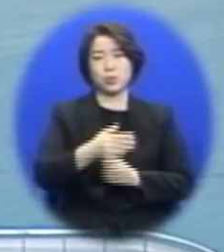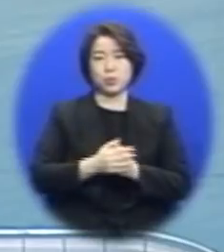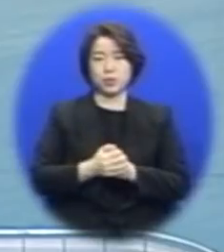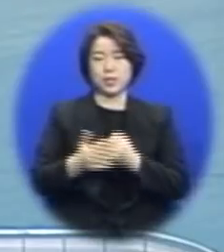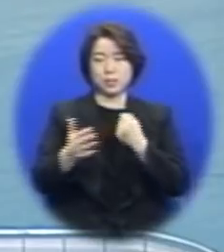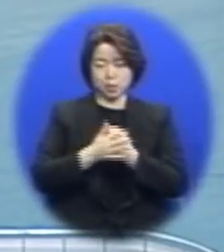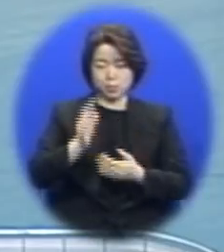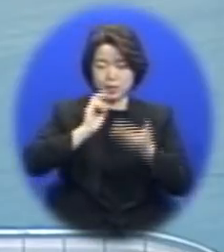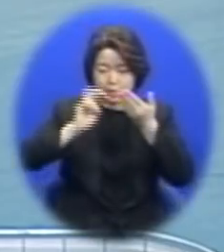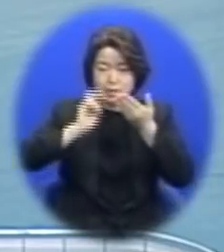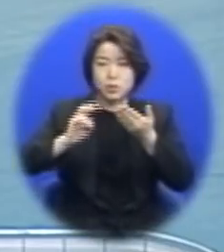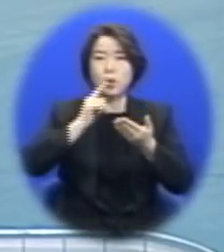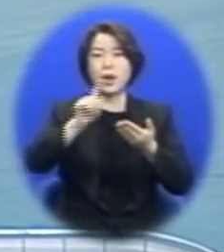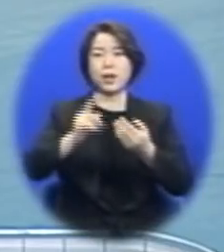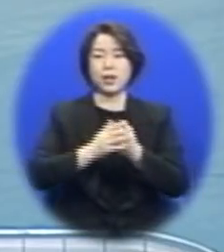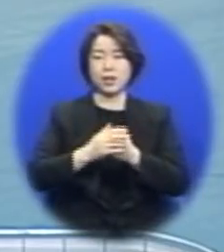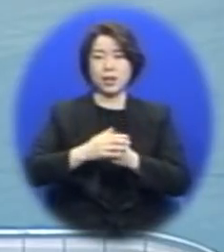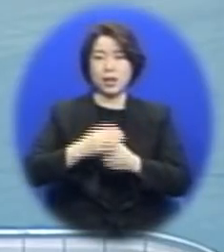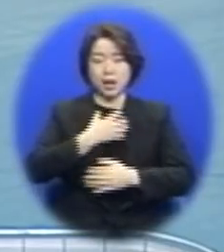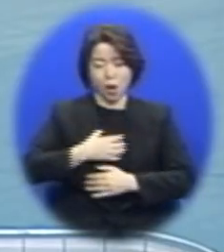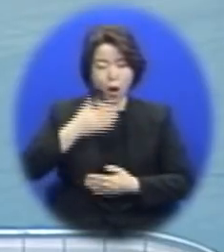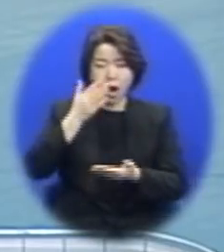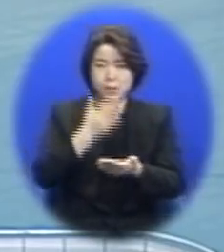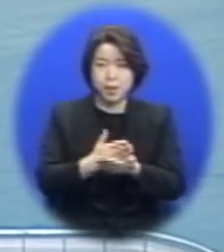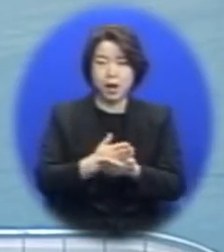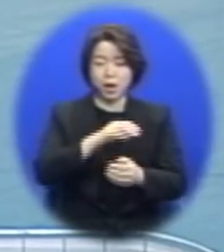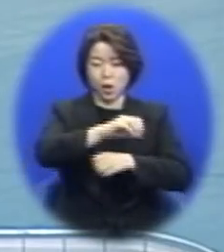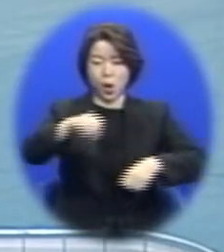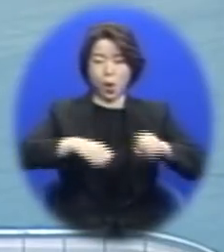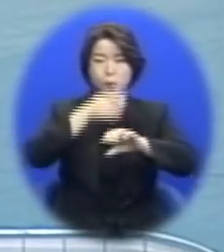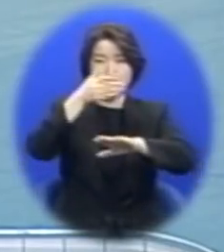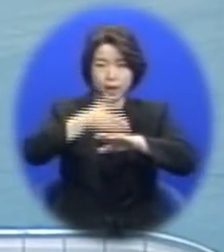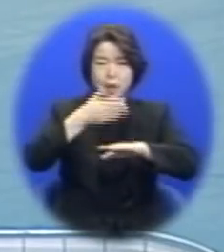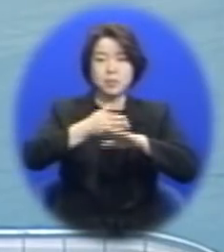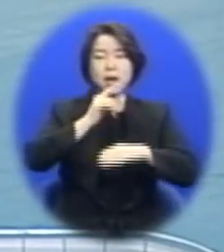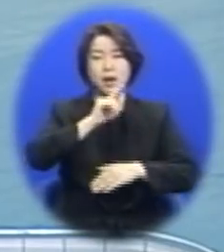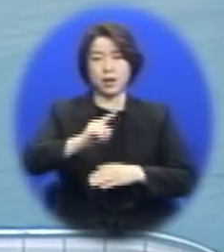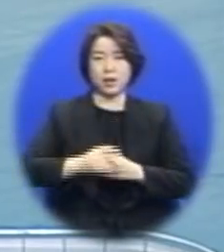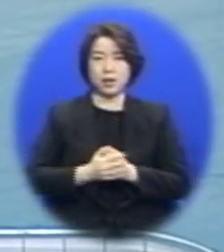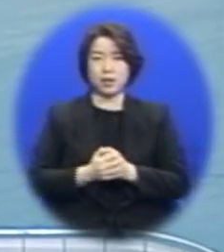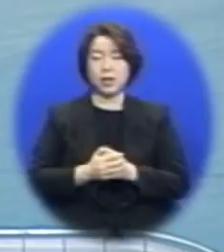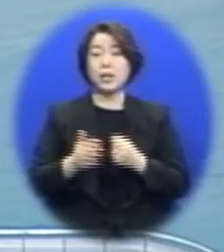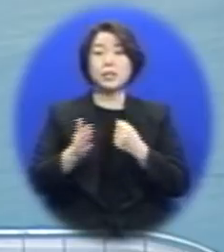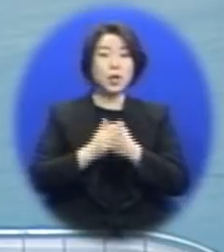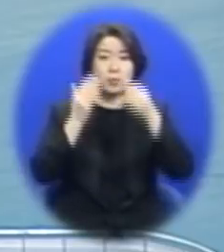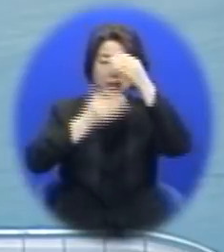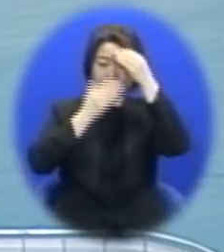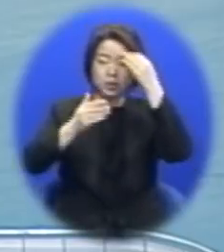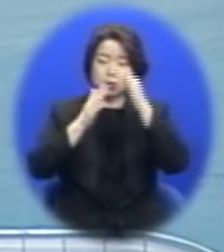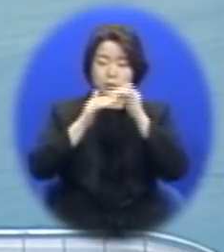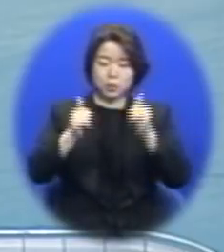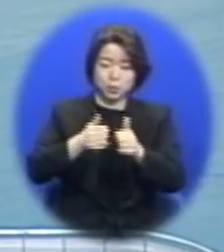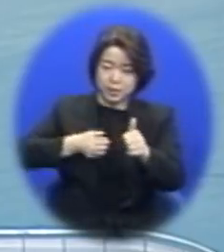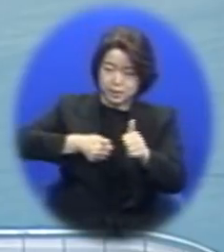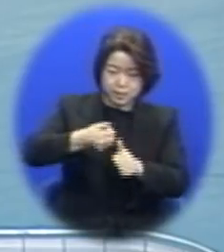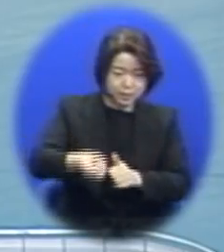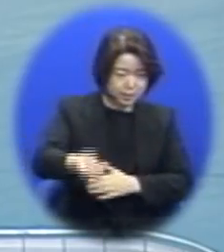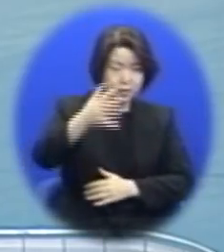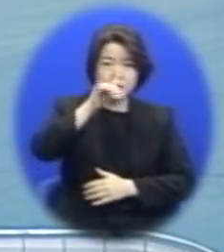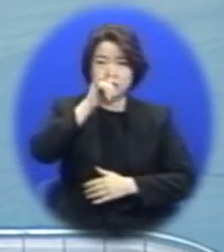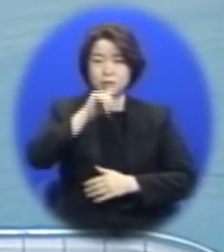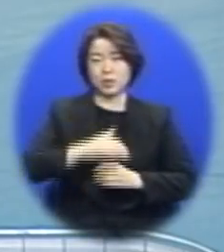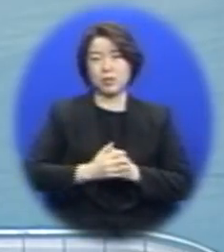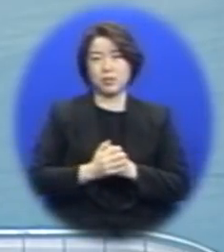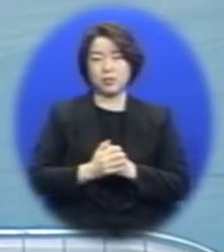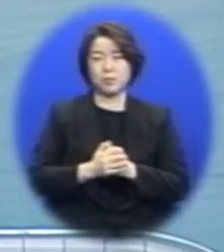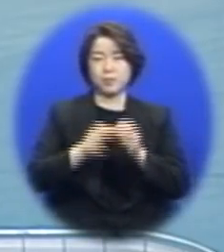찬송하라, 염려하지 마라, 오히려 감사하라. 그래서 성도의 승리가 있는 것입니다.